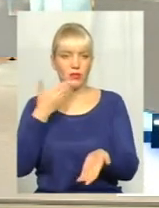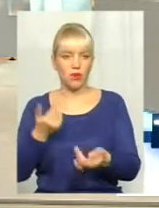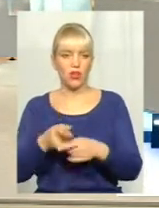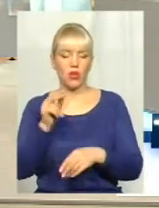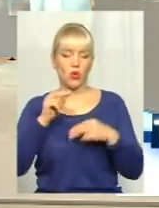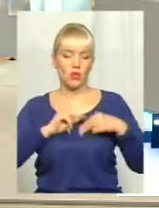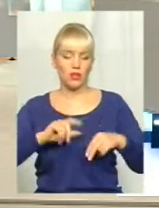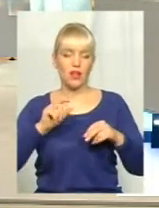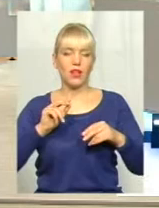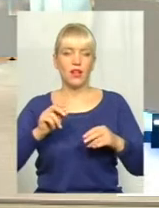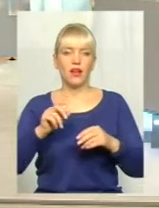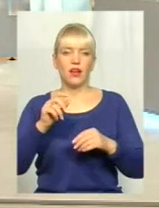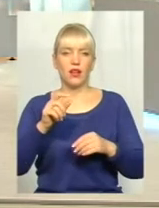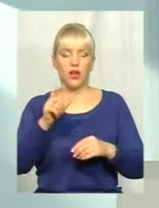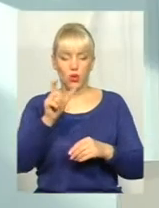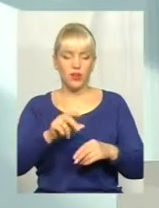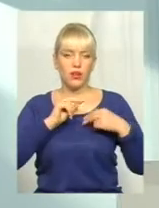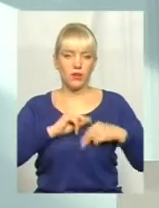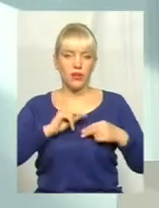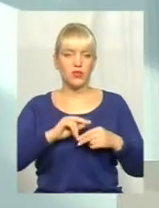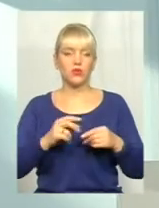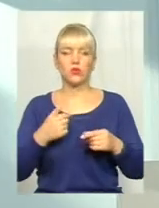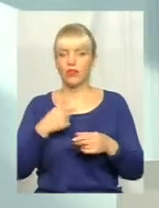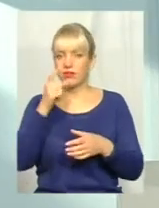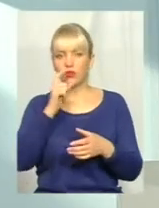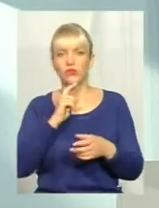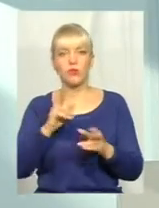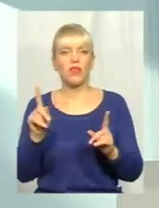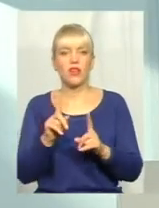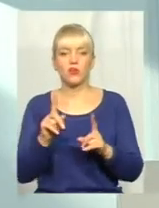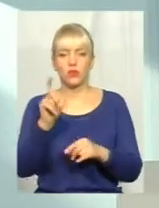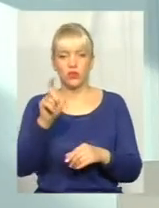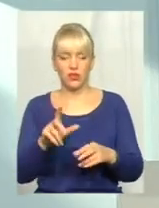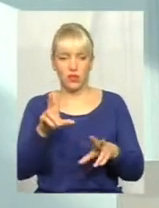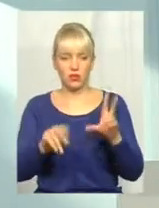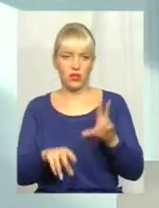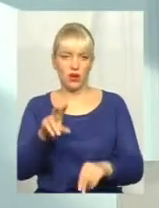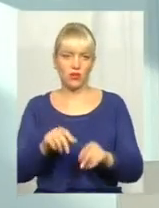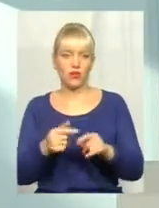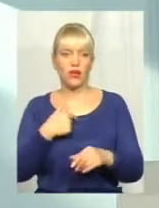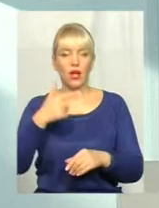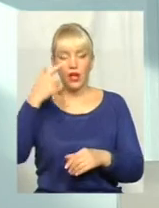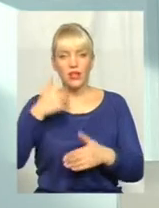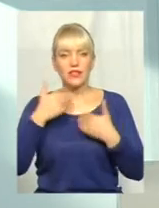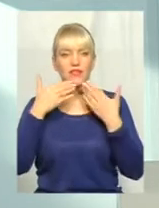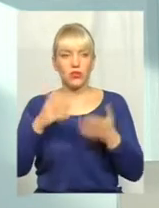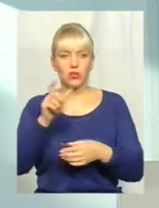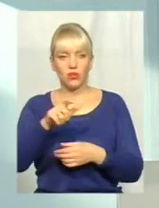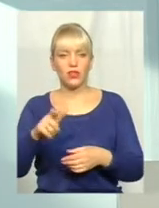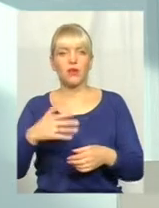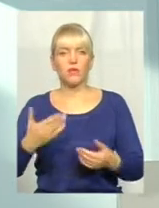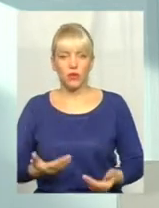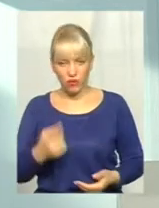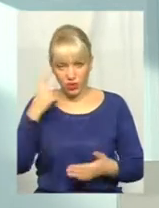все. Я не розумію, на що людина розраховує. Повірте, я скажу, звернусь до людей, що повірте, що доживете ви